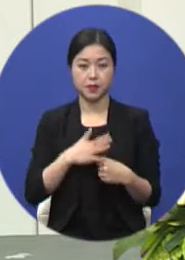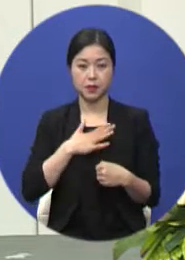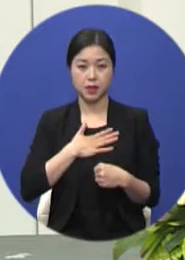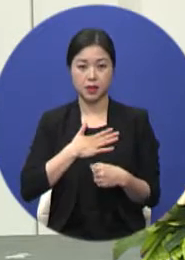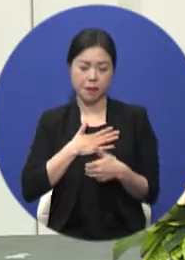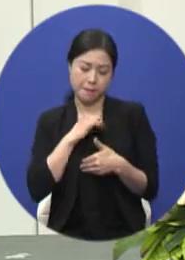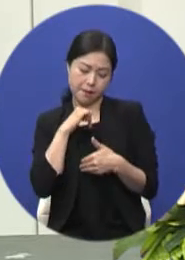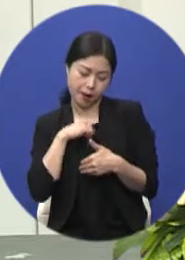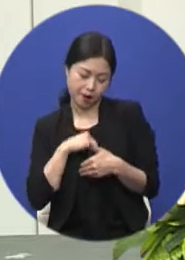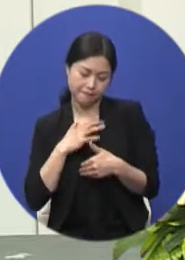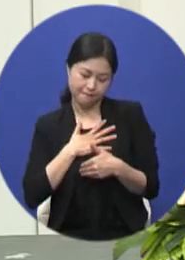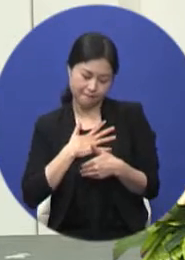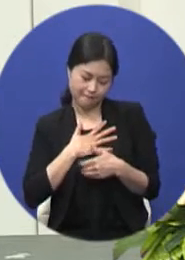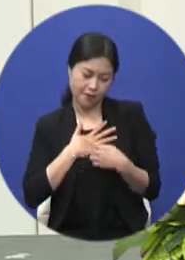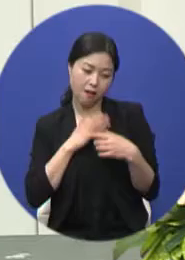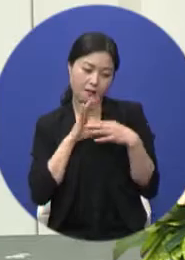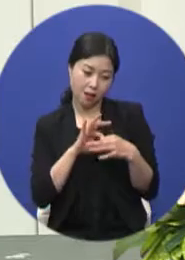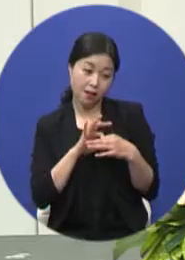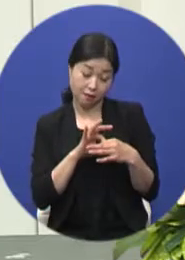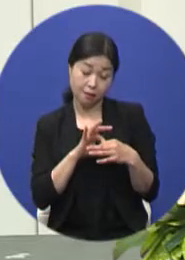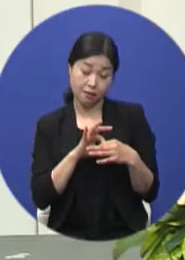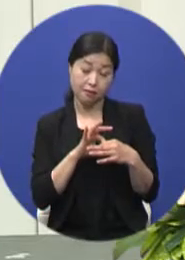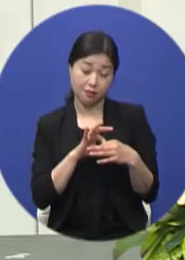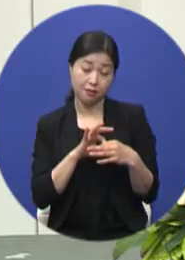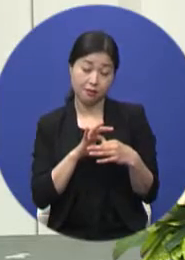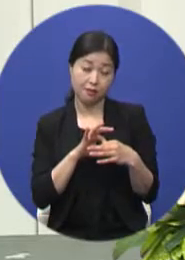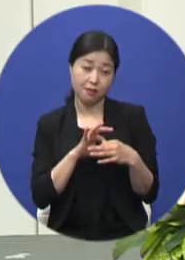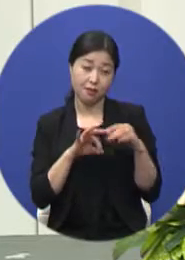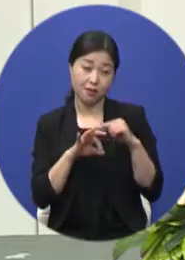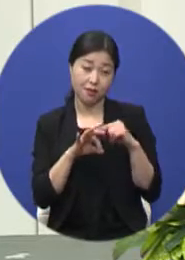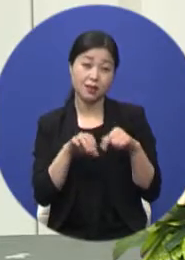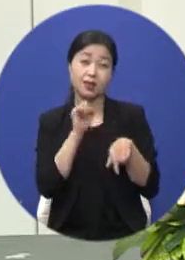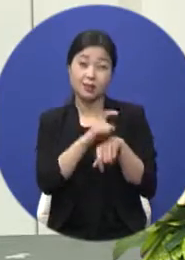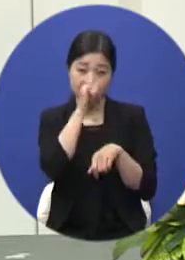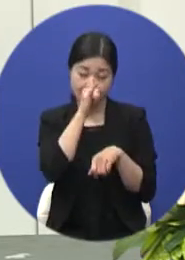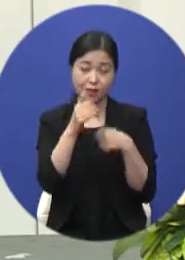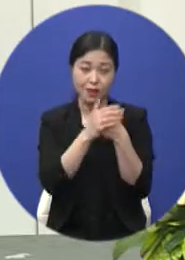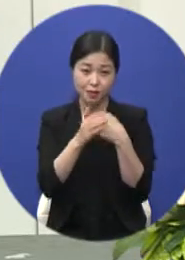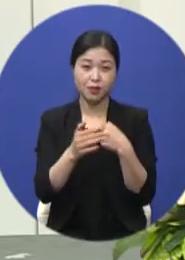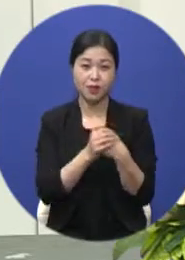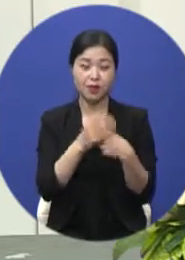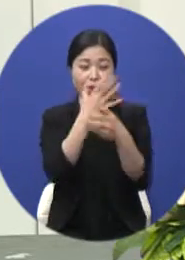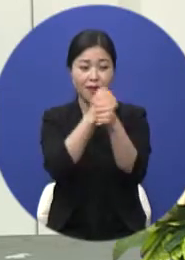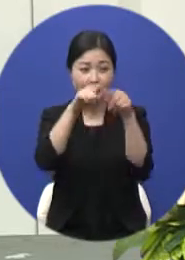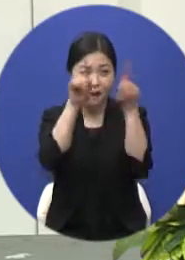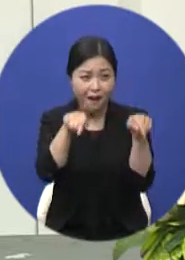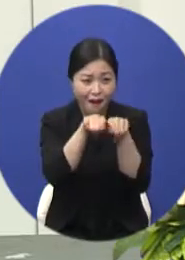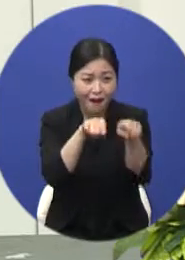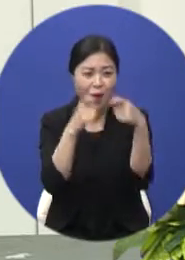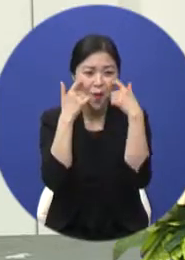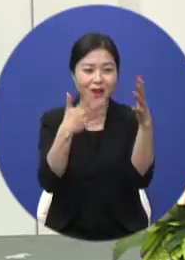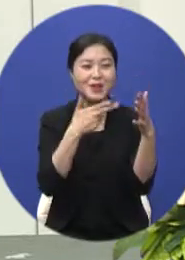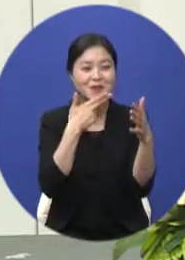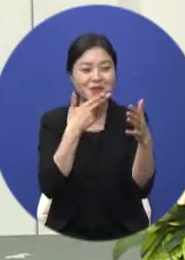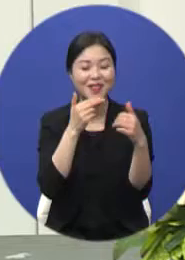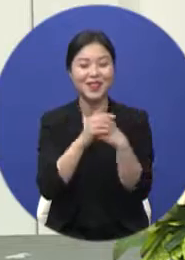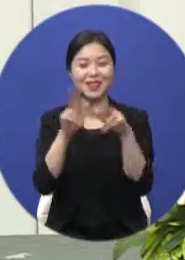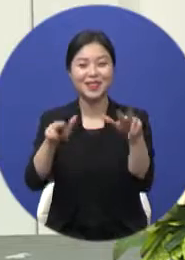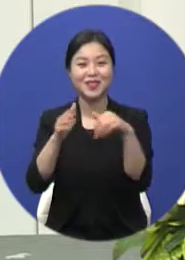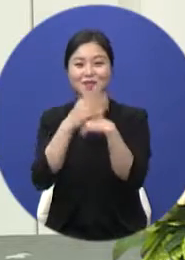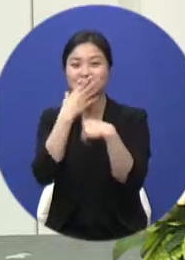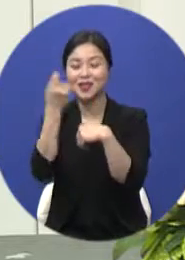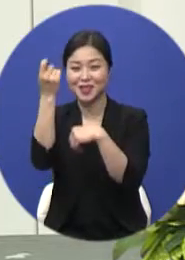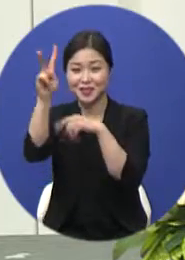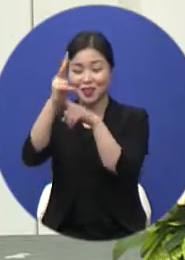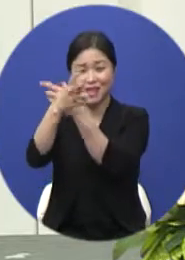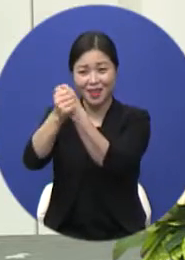사는 사람이라서 계약 관계가 불투명하거든요. 우리 지금 방송국하고도 계약서 아직 안 쓰고 이걸 알고 있는데. 그런데 우리